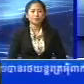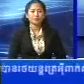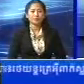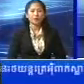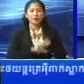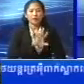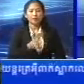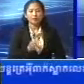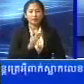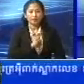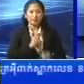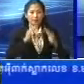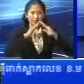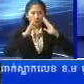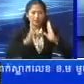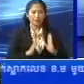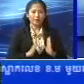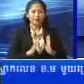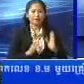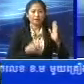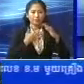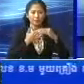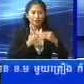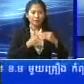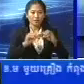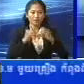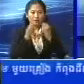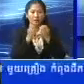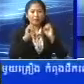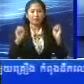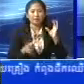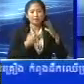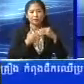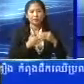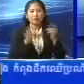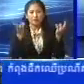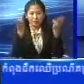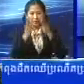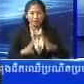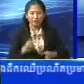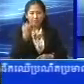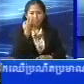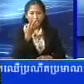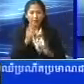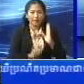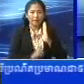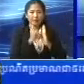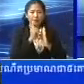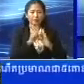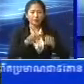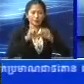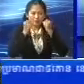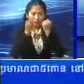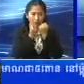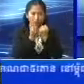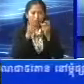កម្ពុជាធ្វើជាម្ចាស់ផ្ទះវេទិការដ្ឋាភិបាលនិងអង្គការមិនមែនរដ្ឋាភិបាលអាស៊ានលើកទី8ស្ដីពីការអភិវឌ្ឍសេវាសង្គមកិច្ច